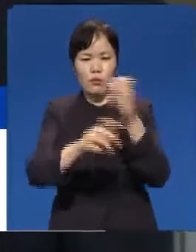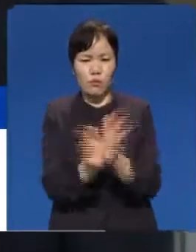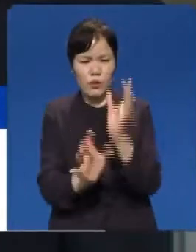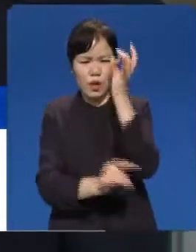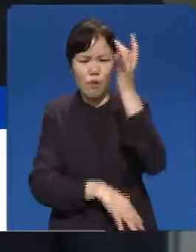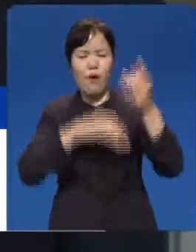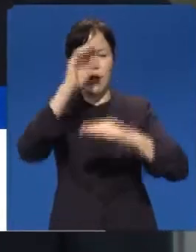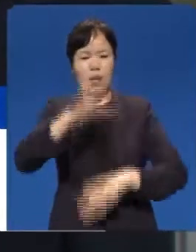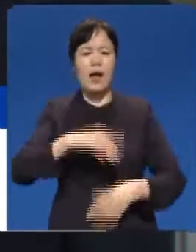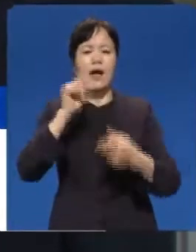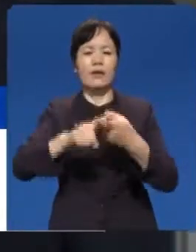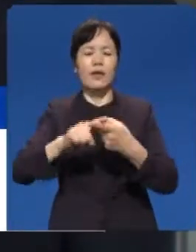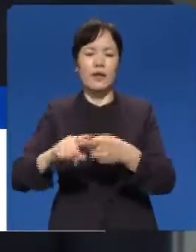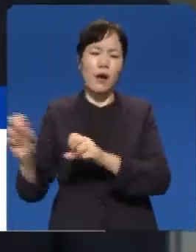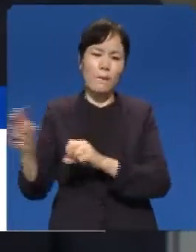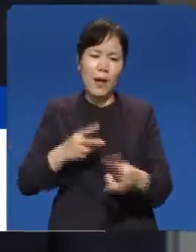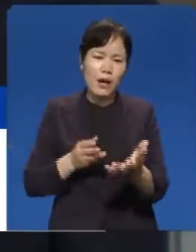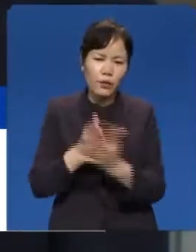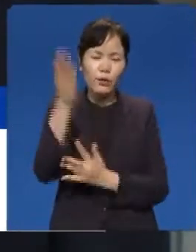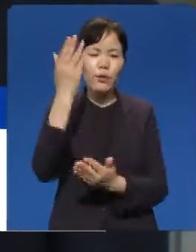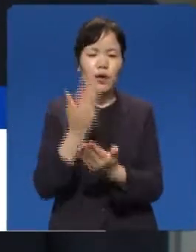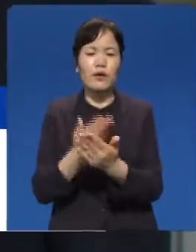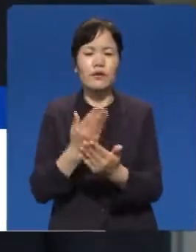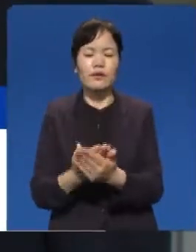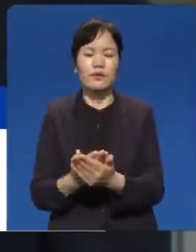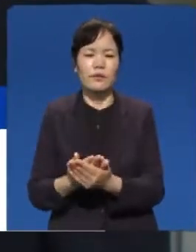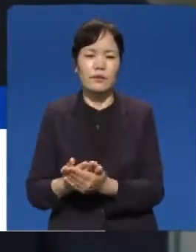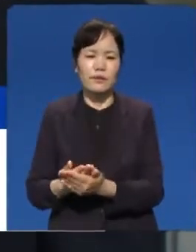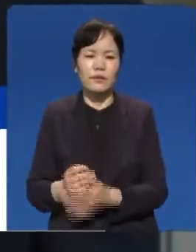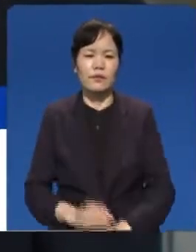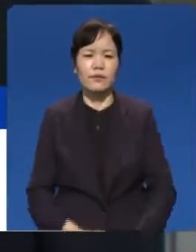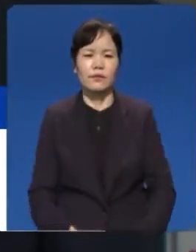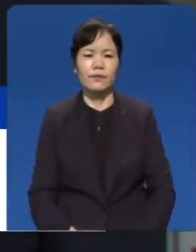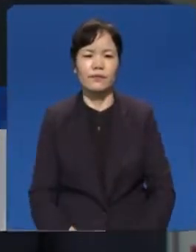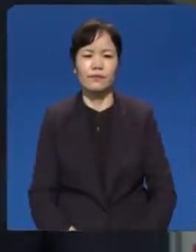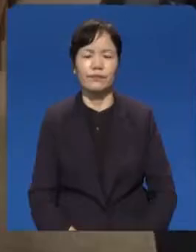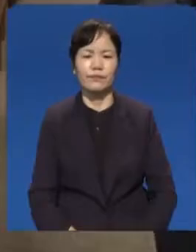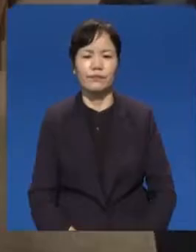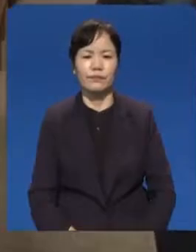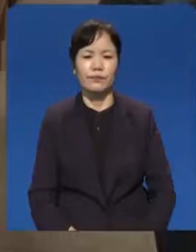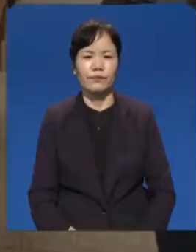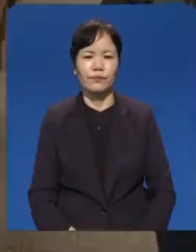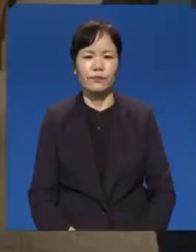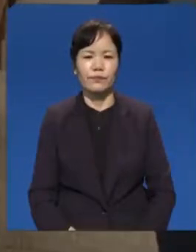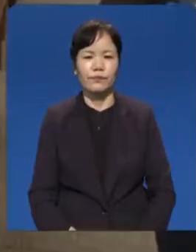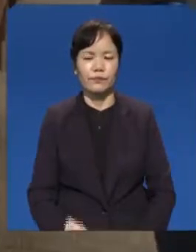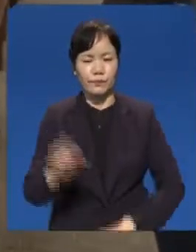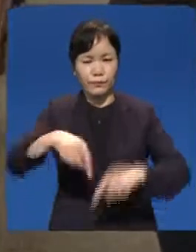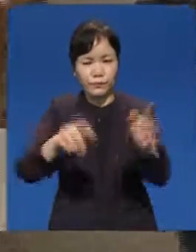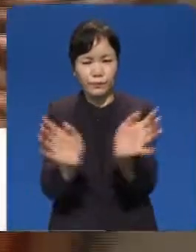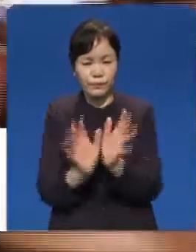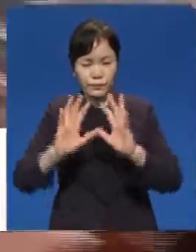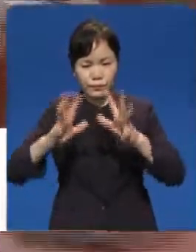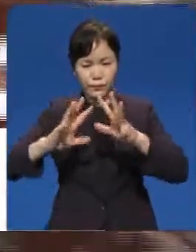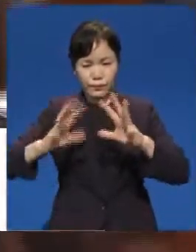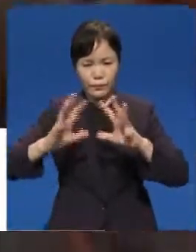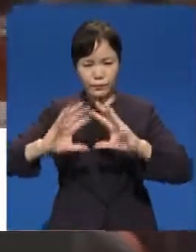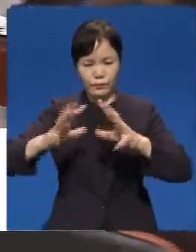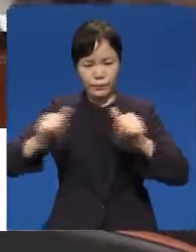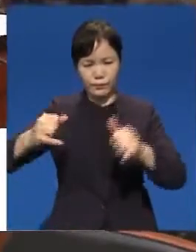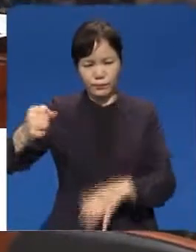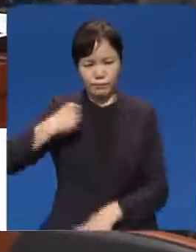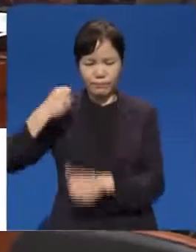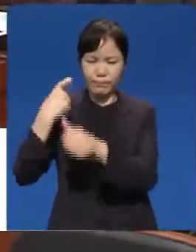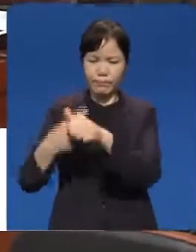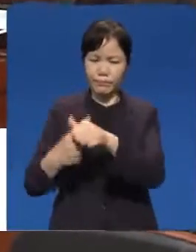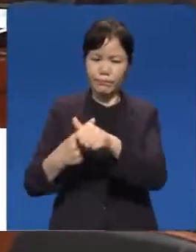그렇다면 민주당 원안을 즉시 처리해 줄 것을. 지도부도 국민의힘 비판을